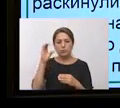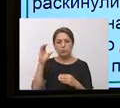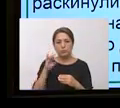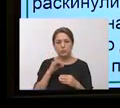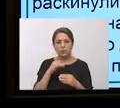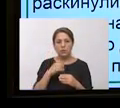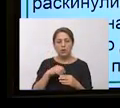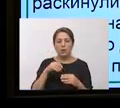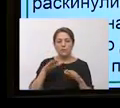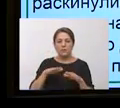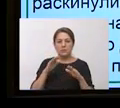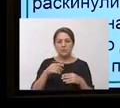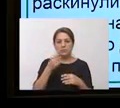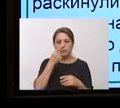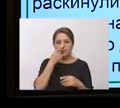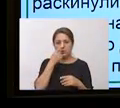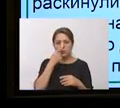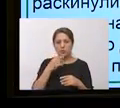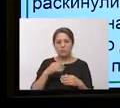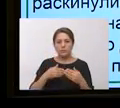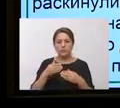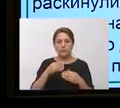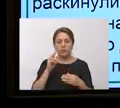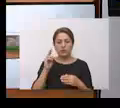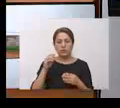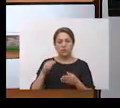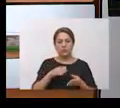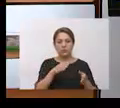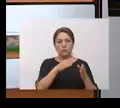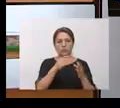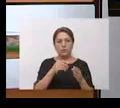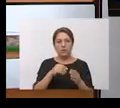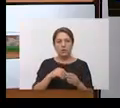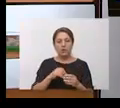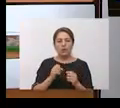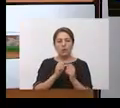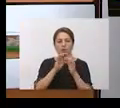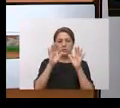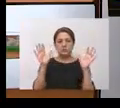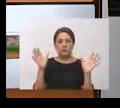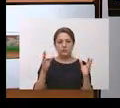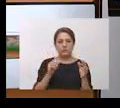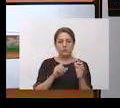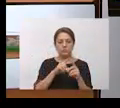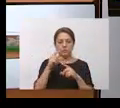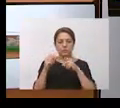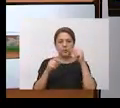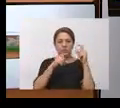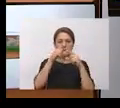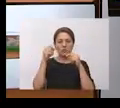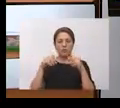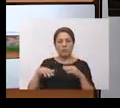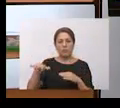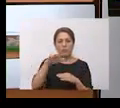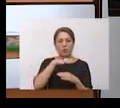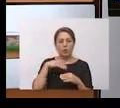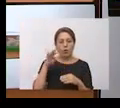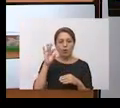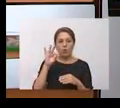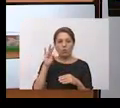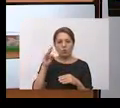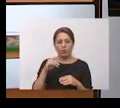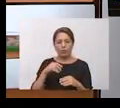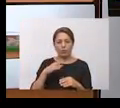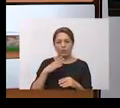подступая к дороге, раскинулись пшеничные поля. Третье. Он не выдержал и, глядя на